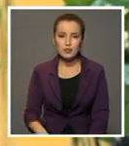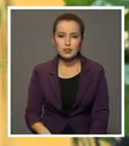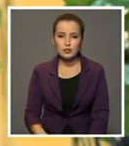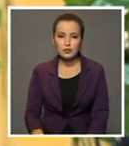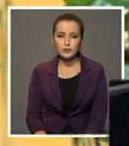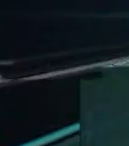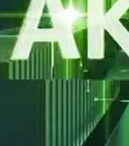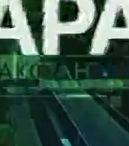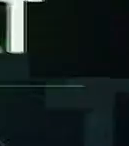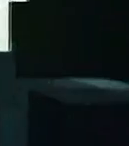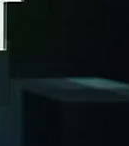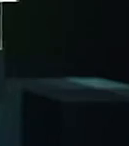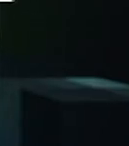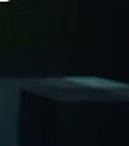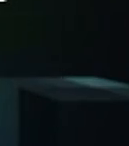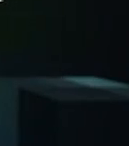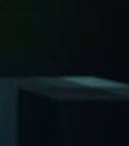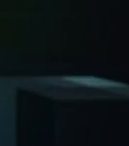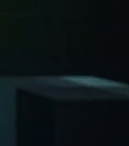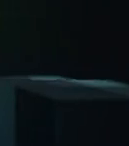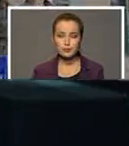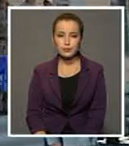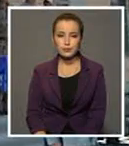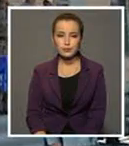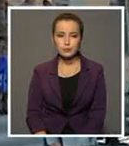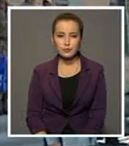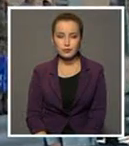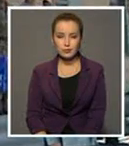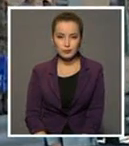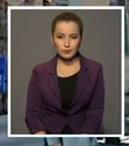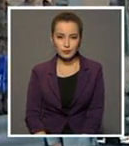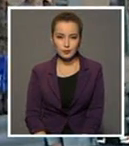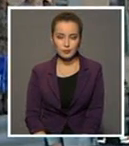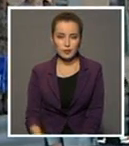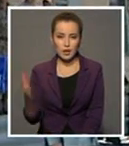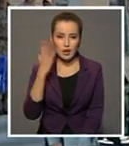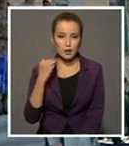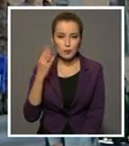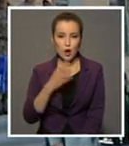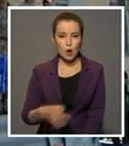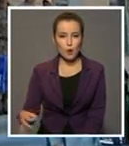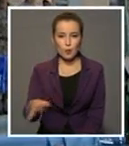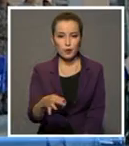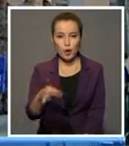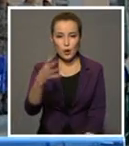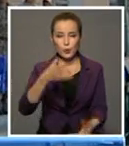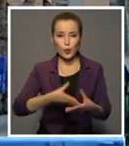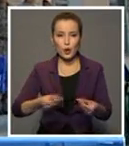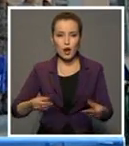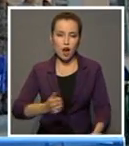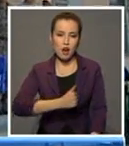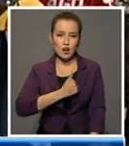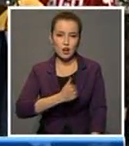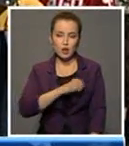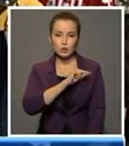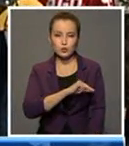көрмесін. Алматы облысында көктемгі әскерге шақыру шарасы